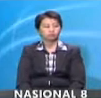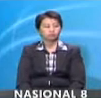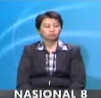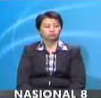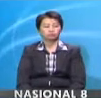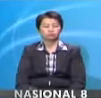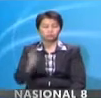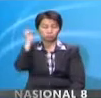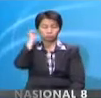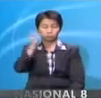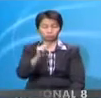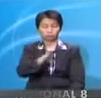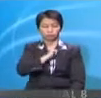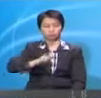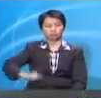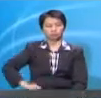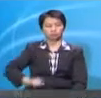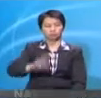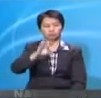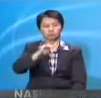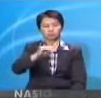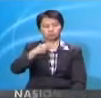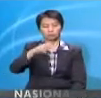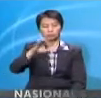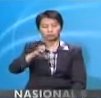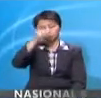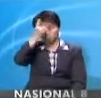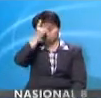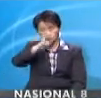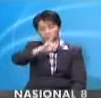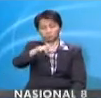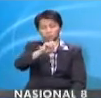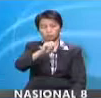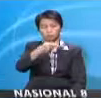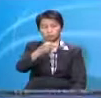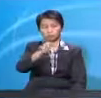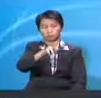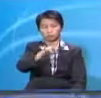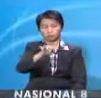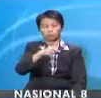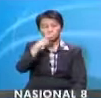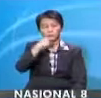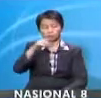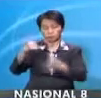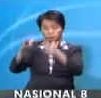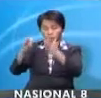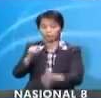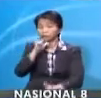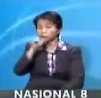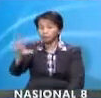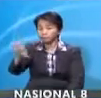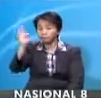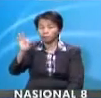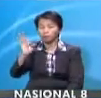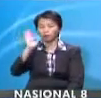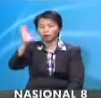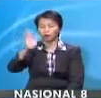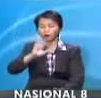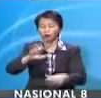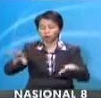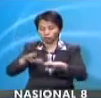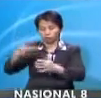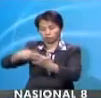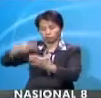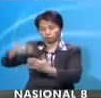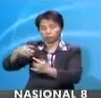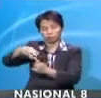Menurut Setiausaha Agung Konfederasi Hoki Malaysia, Datuk Muhammad Johari Abdul Aziz berkata, pemain yang tidak terpilih akan menjalani